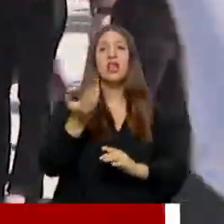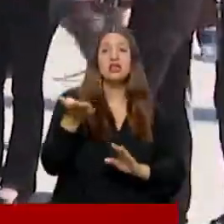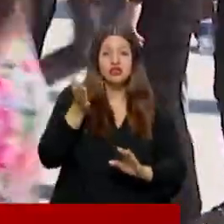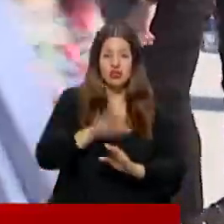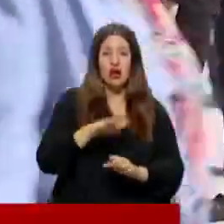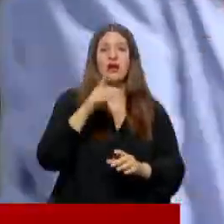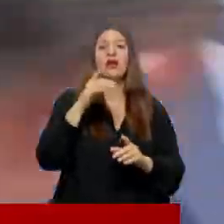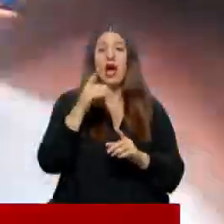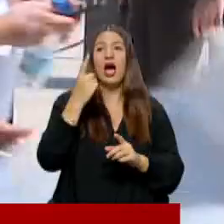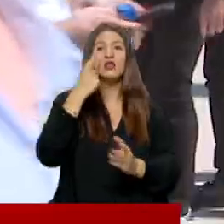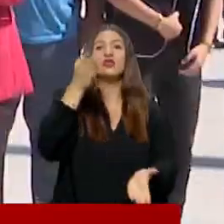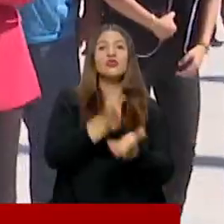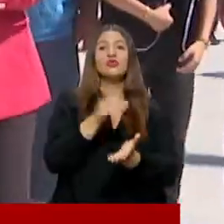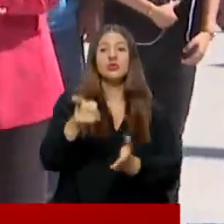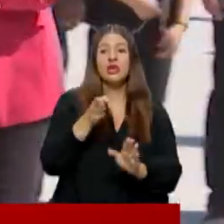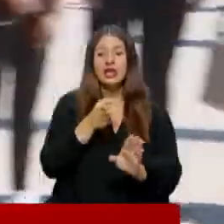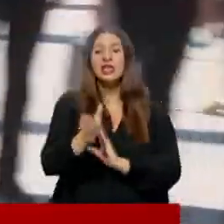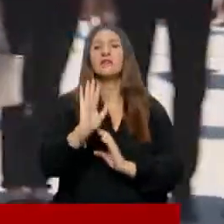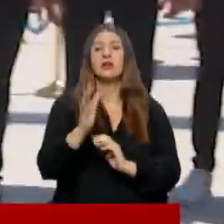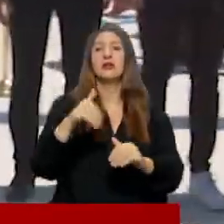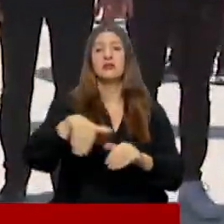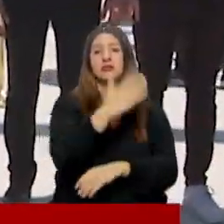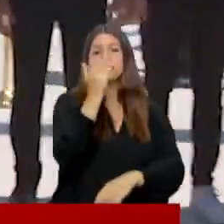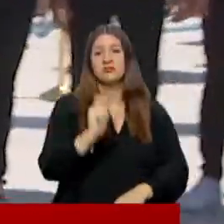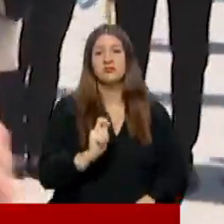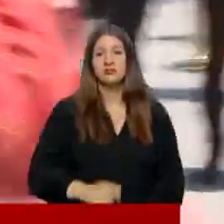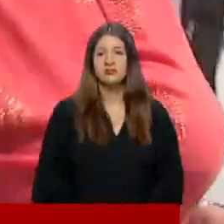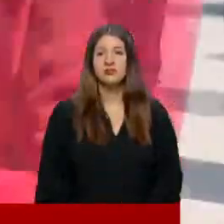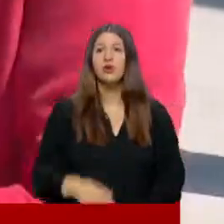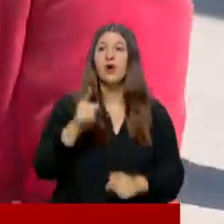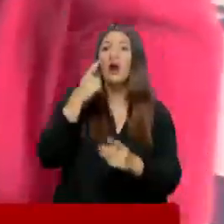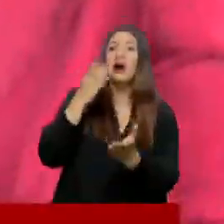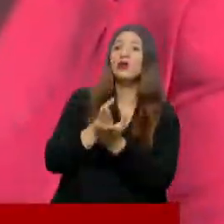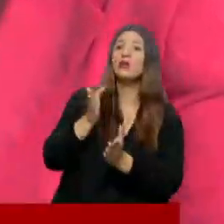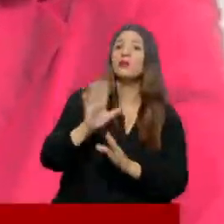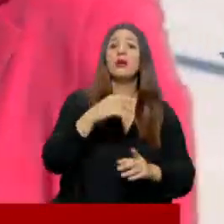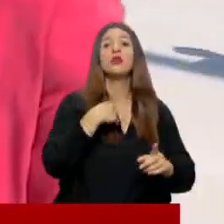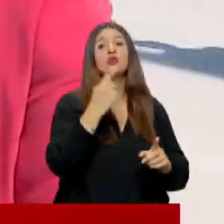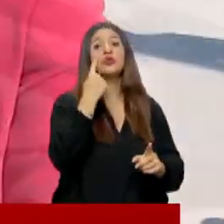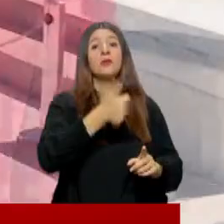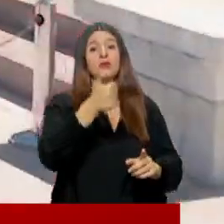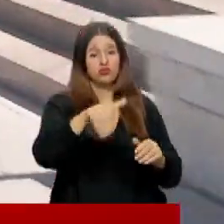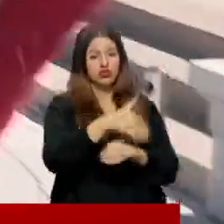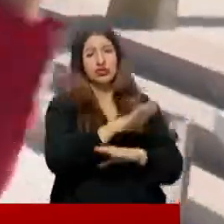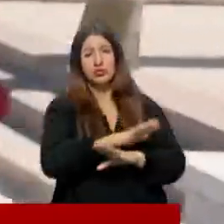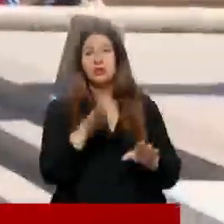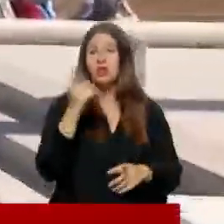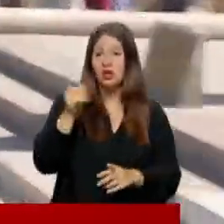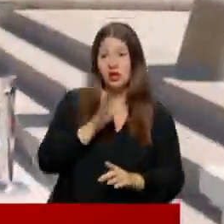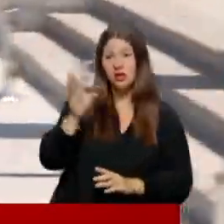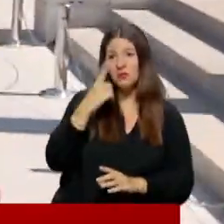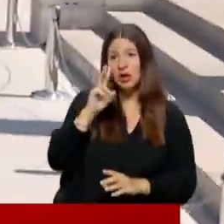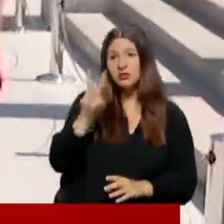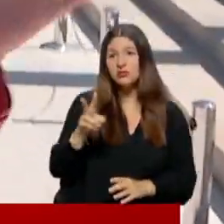ardından Atatürk'ün mozelesine uğramadan ayrıldı. Mozeleye çıkmadan gidiyorsunuz ama. Cumhurbaşkanımız çıktı, teşekkür ederiz. Mozeleye çıktınız